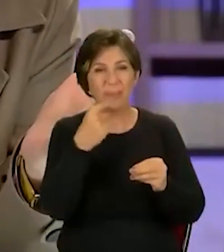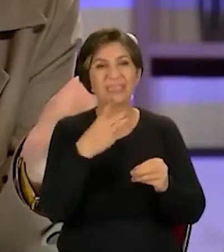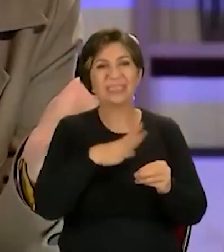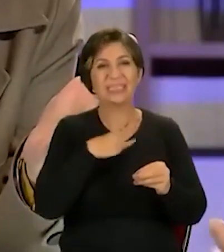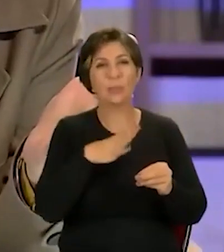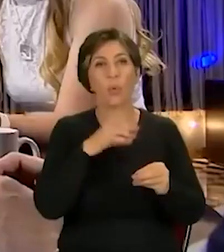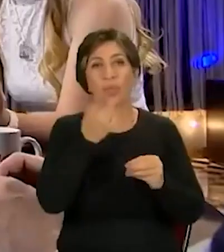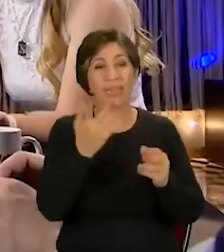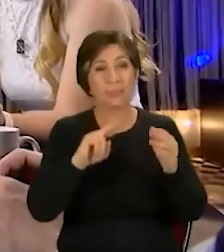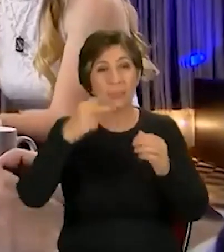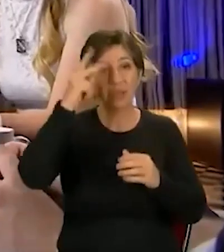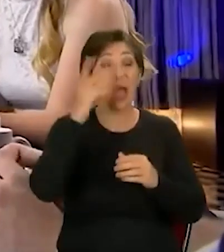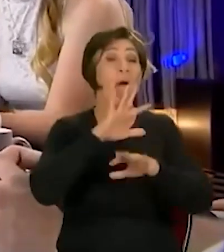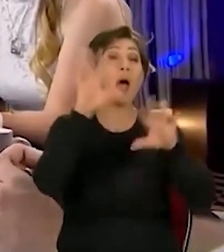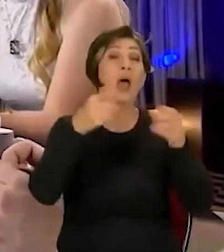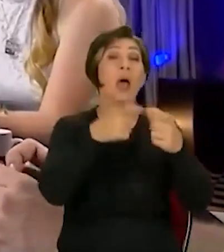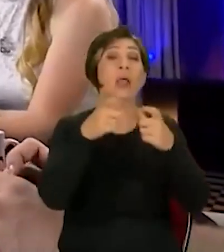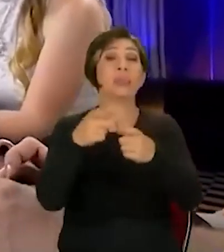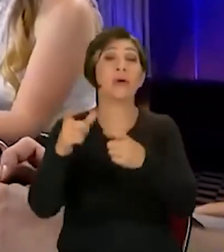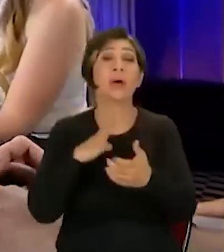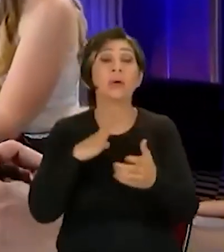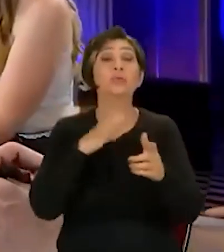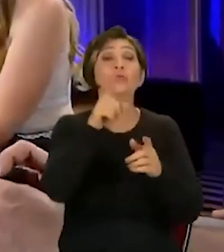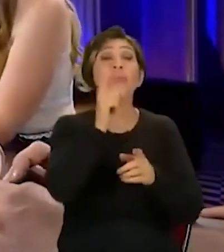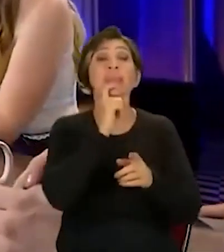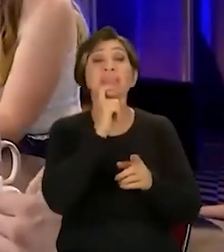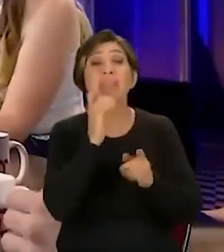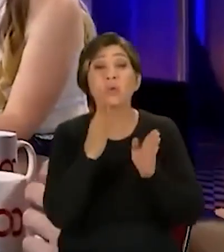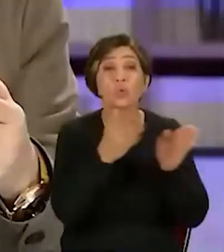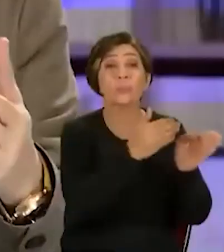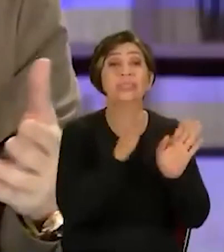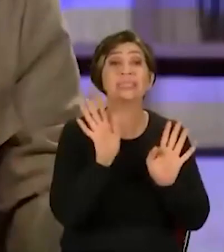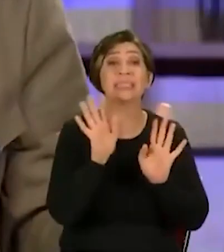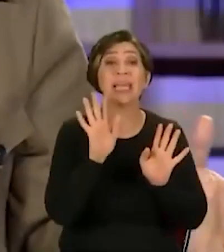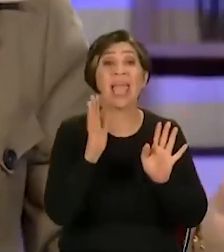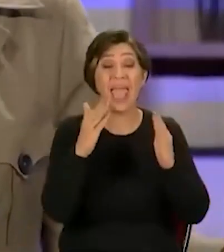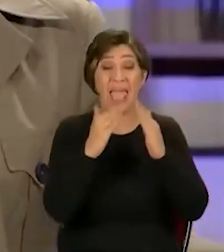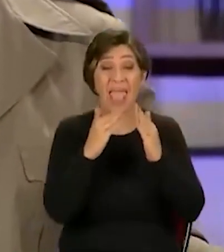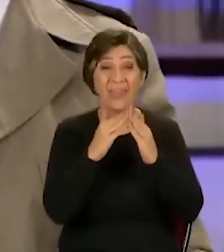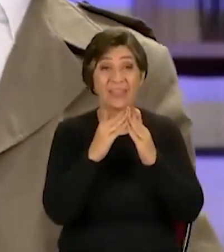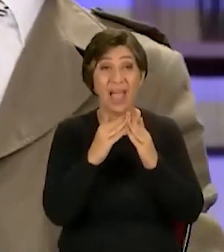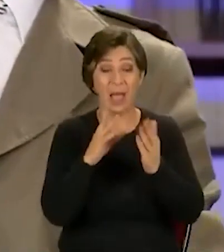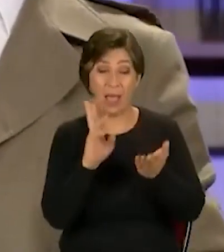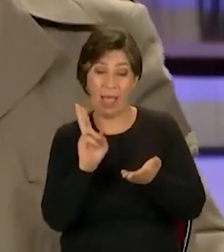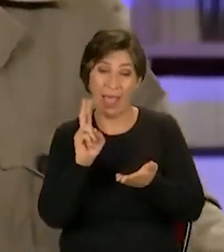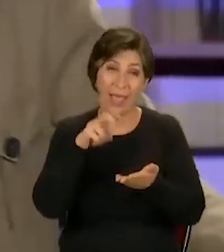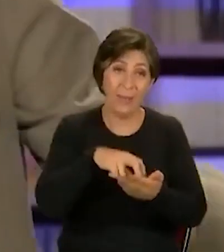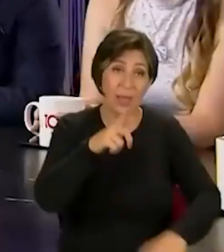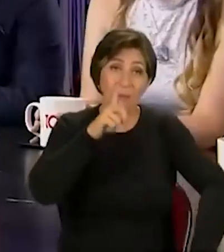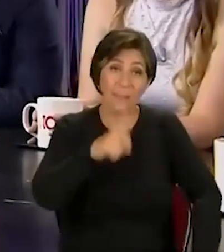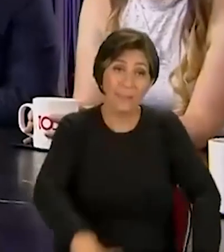kariyer yolu değil. Her alanda var. Yani şöyle bir şey var. Bu bize şöyle bir yanlışlığa götürmesin. Yani evde ayağa kalkmaya